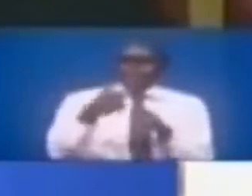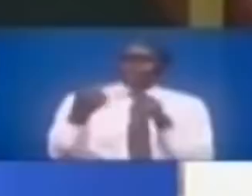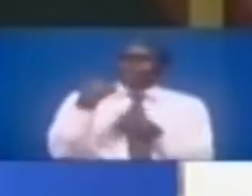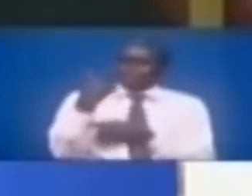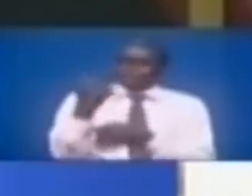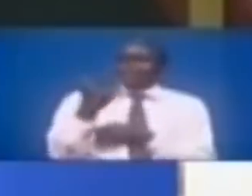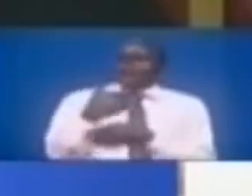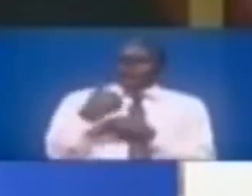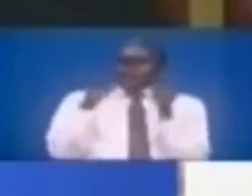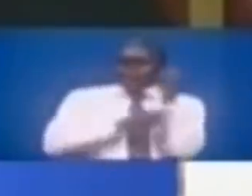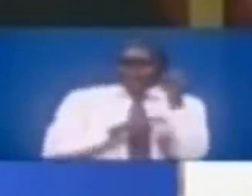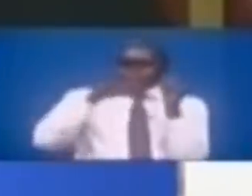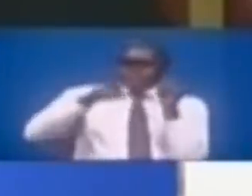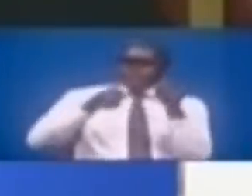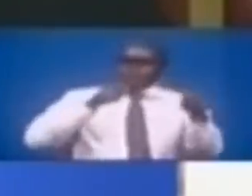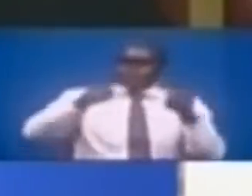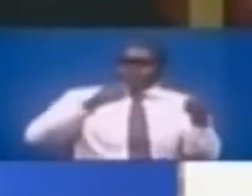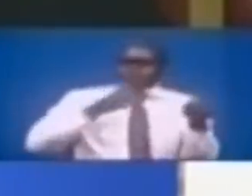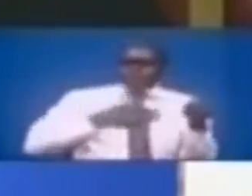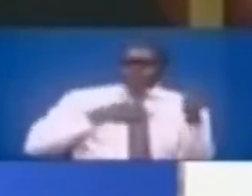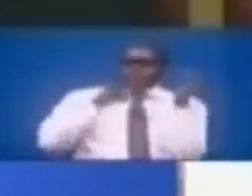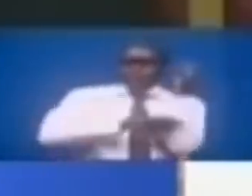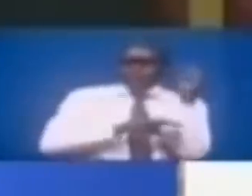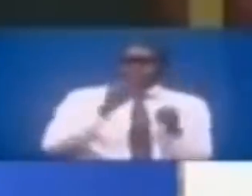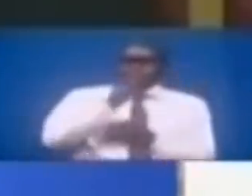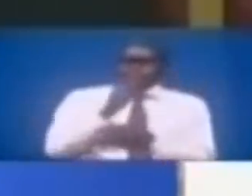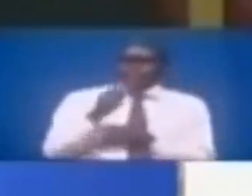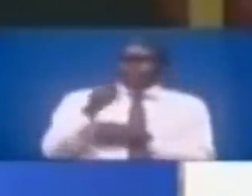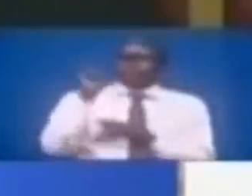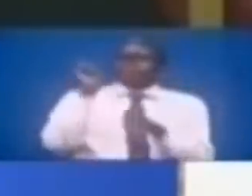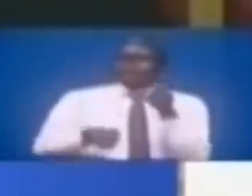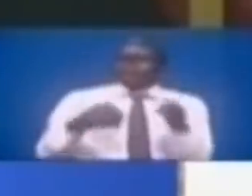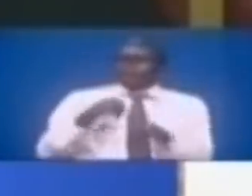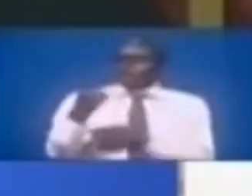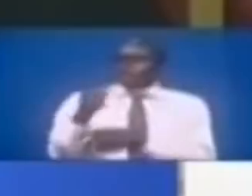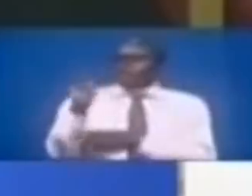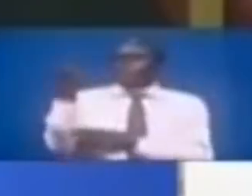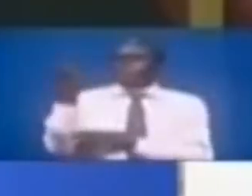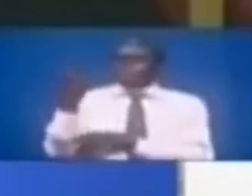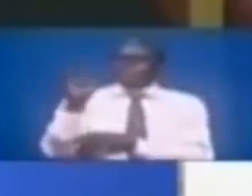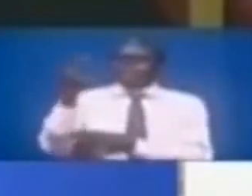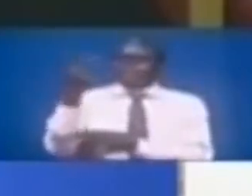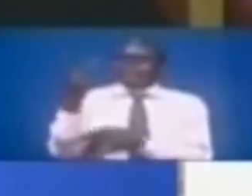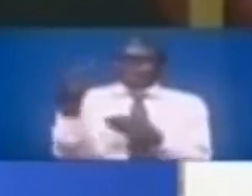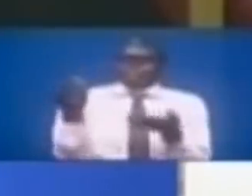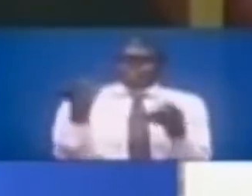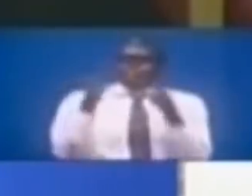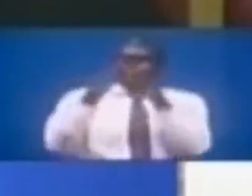nchi ya kuongoza hapa Kenya hapaezi kuwa na marais wawili, patakuwa hapatoshi.